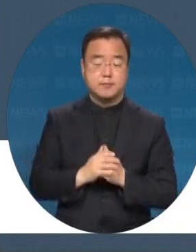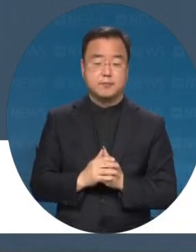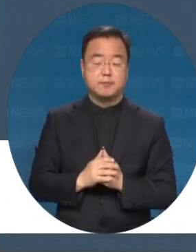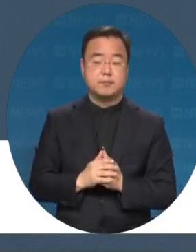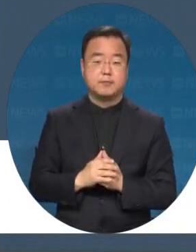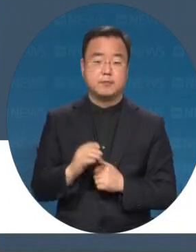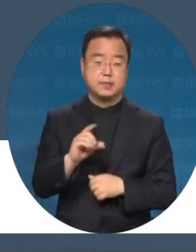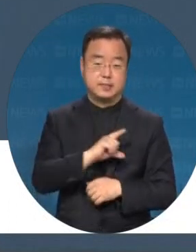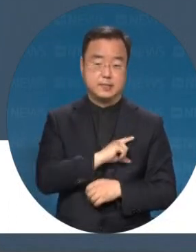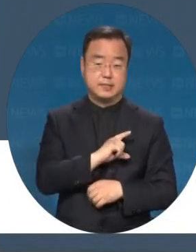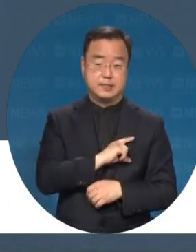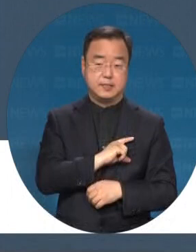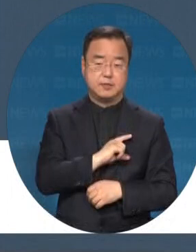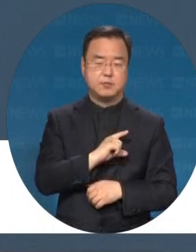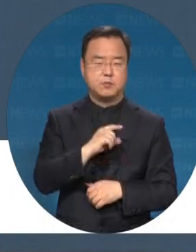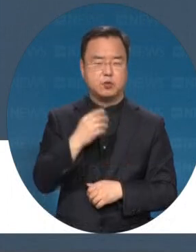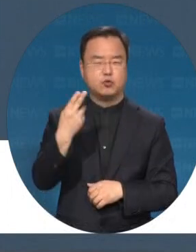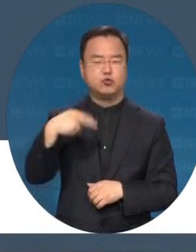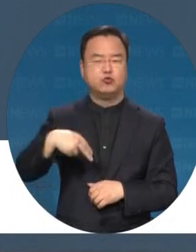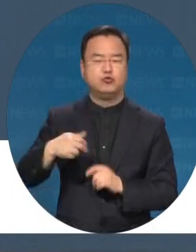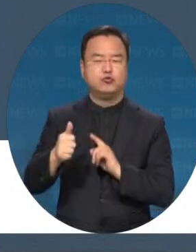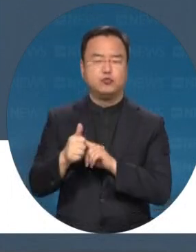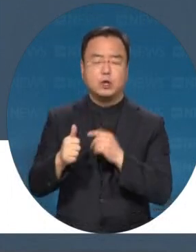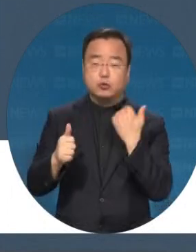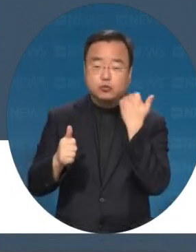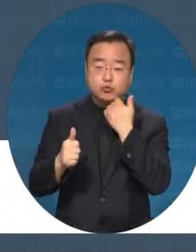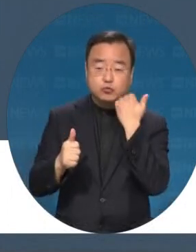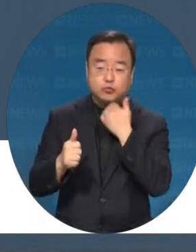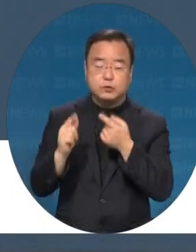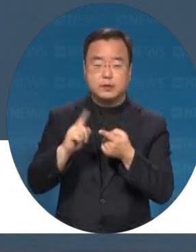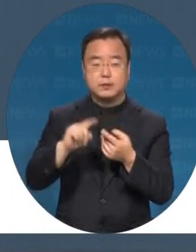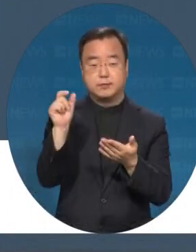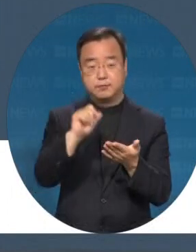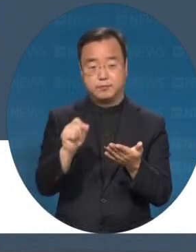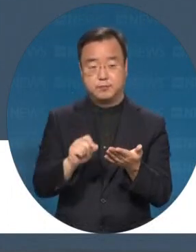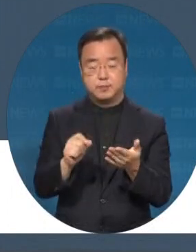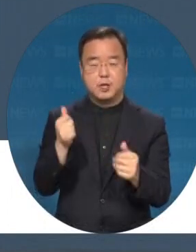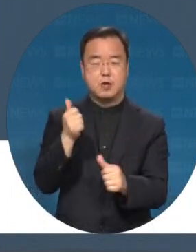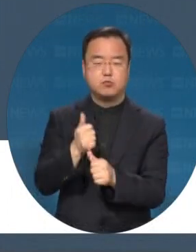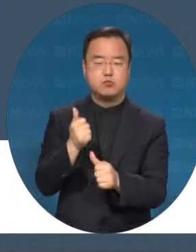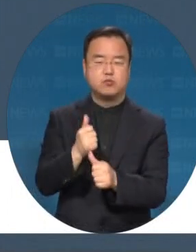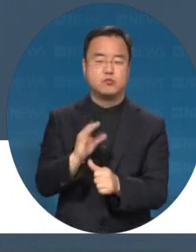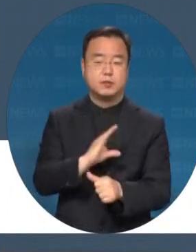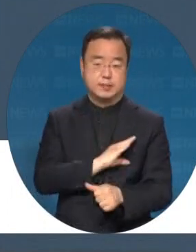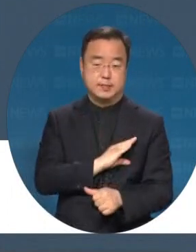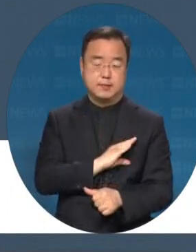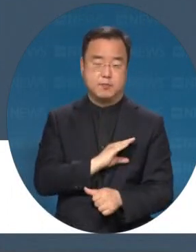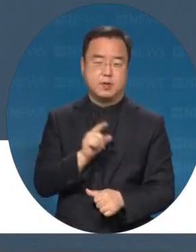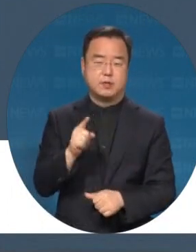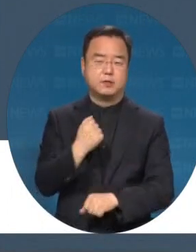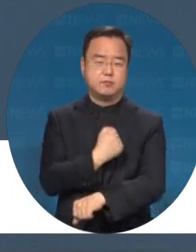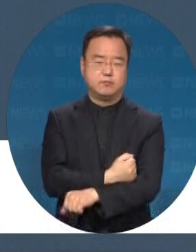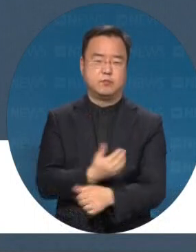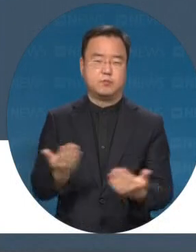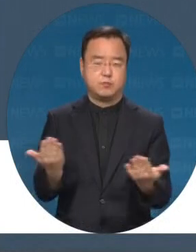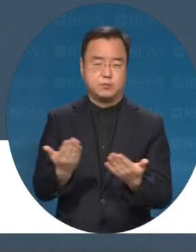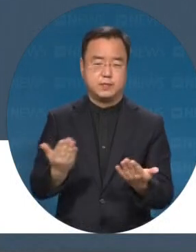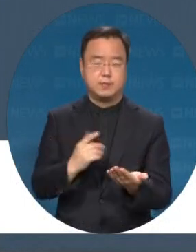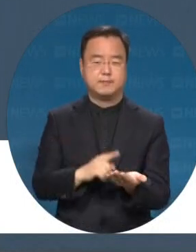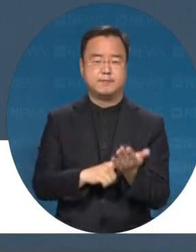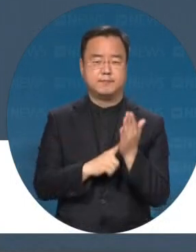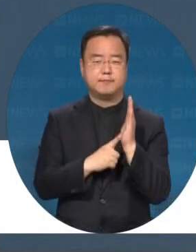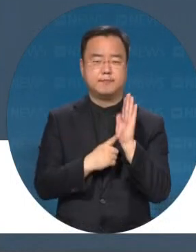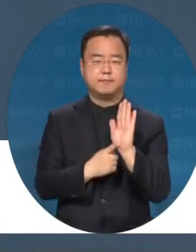제목은 유성령의 누구인가 하는 것을 말해주는 것이고 그 부재는 그 업적을 시사해 주는